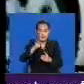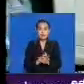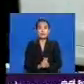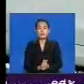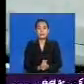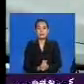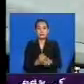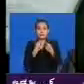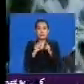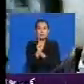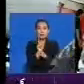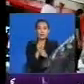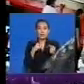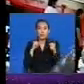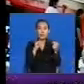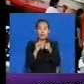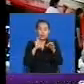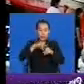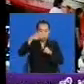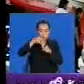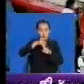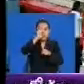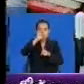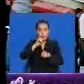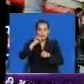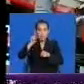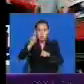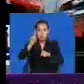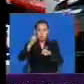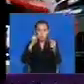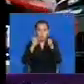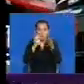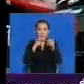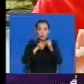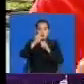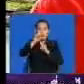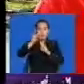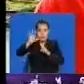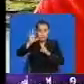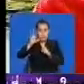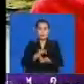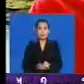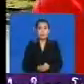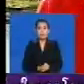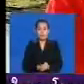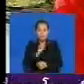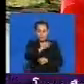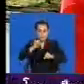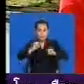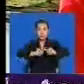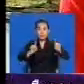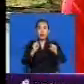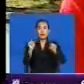ก็ในขณะที่น้ำมัน91ธรรมดาเนี่ยก็อยู่ที่ประมาณ35บาทส่วนต่างตรงนี้เนี่ยกับสิ่ง